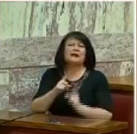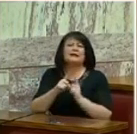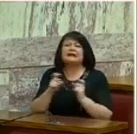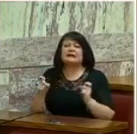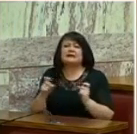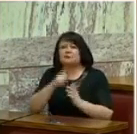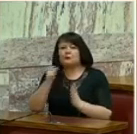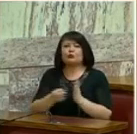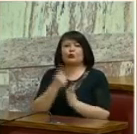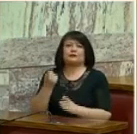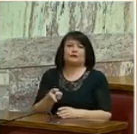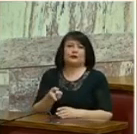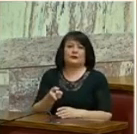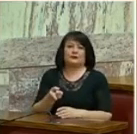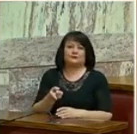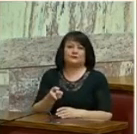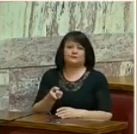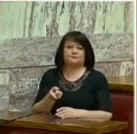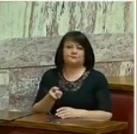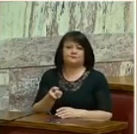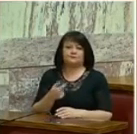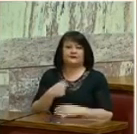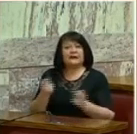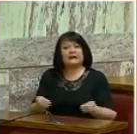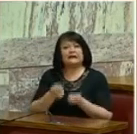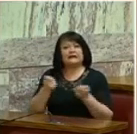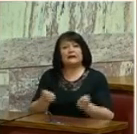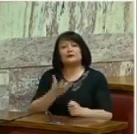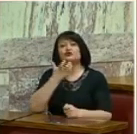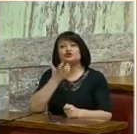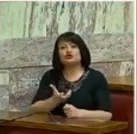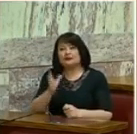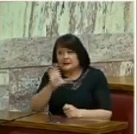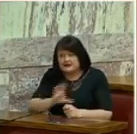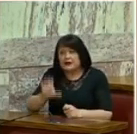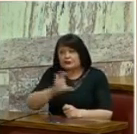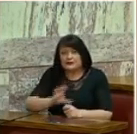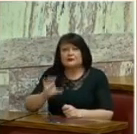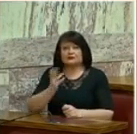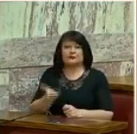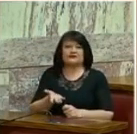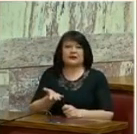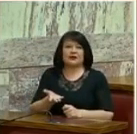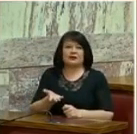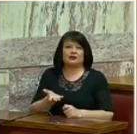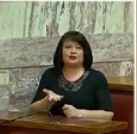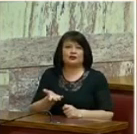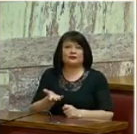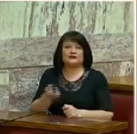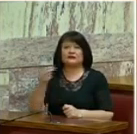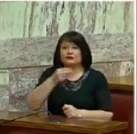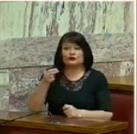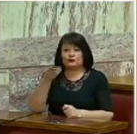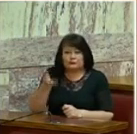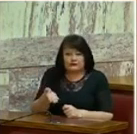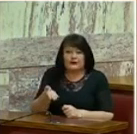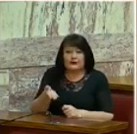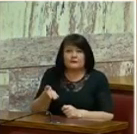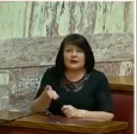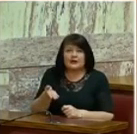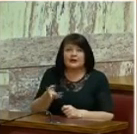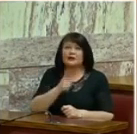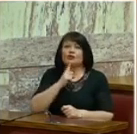φορά που γίνεται μια σοβαρή διερεύνηση σε ένα πεδίο όπως